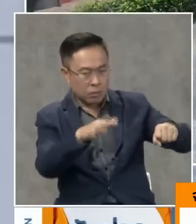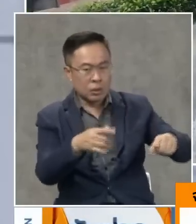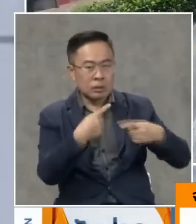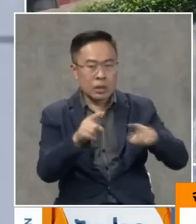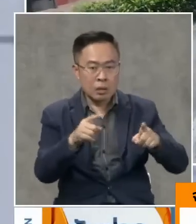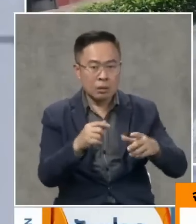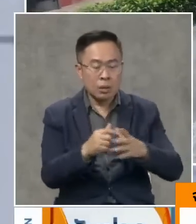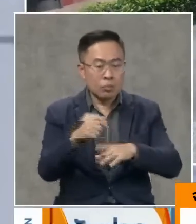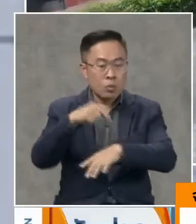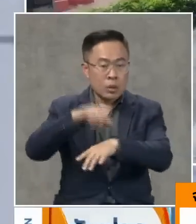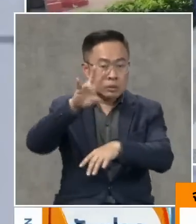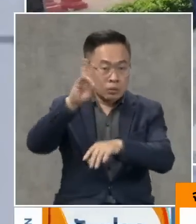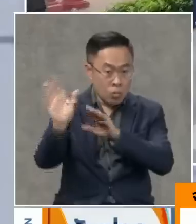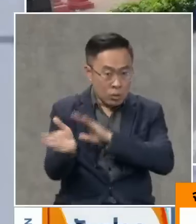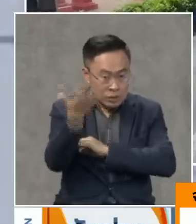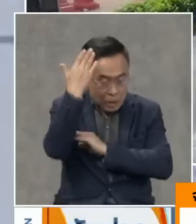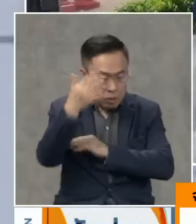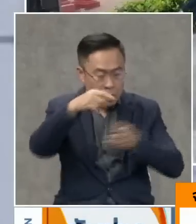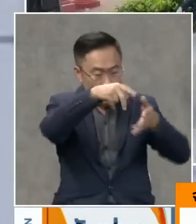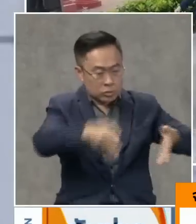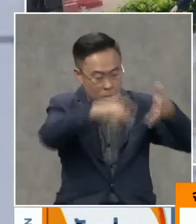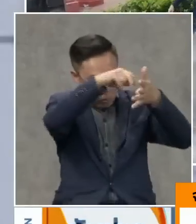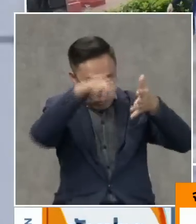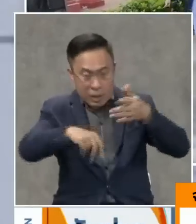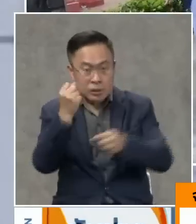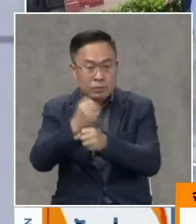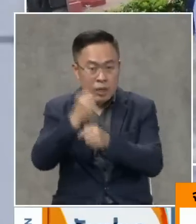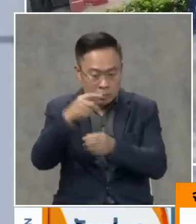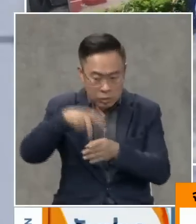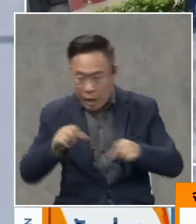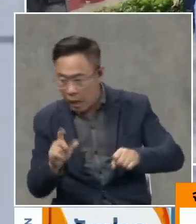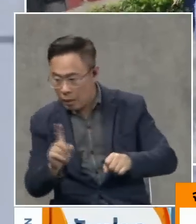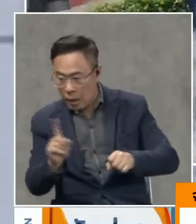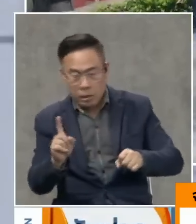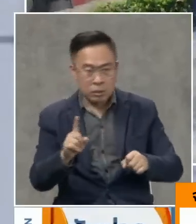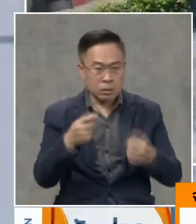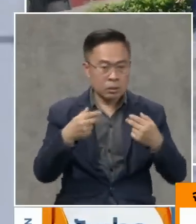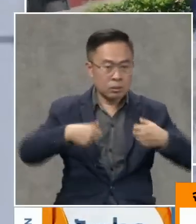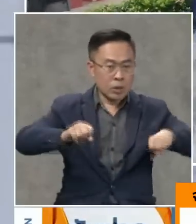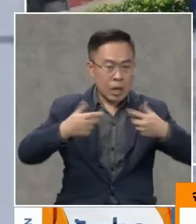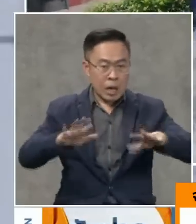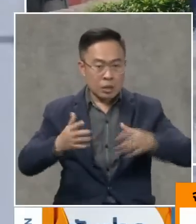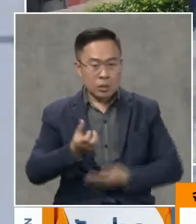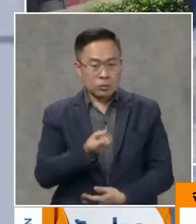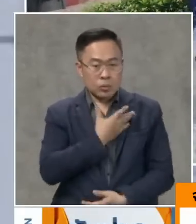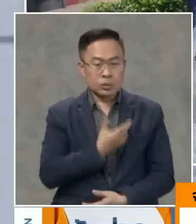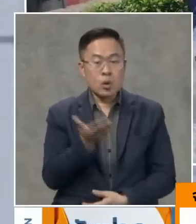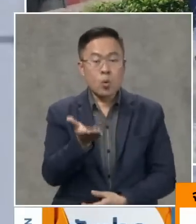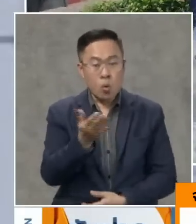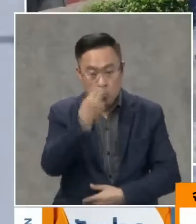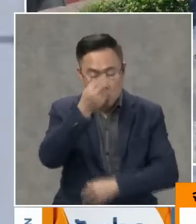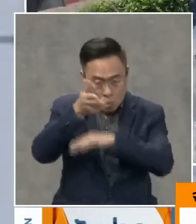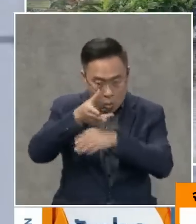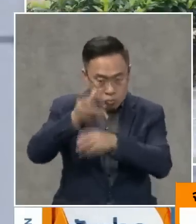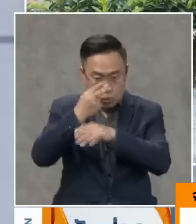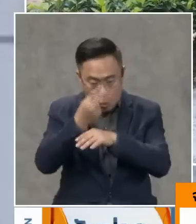ถถูกขโมยไปในช่วง 7:00 น.เนื่องจากตอนนั้นจะออกไปทำงานแต่รถไม่อยู่แล้วนะคะตกใจค่ะไปขอดูกล้องวงจ